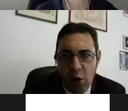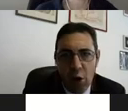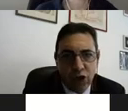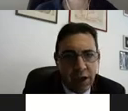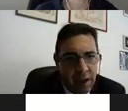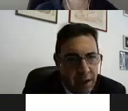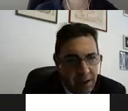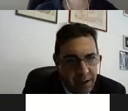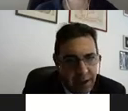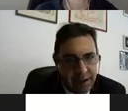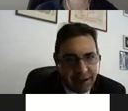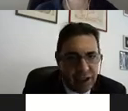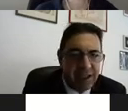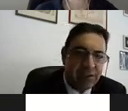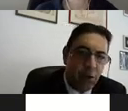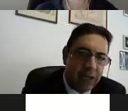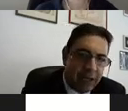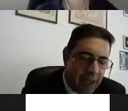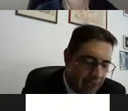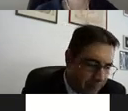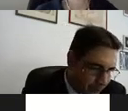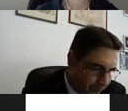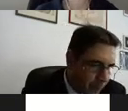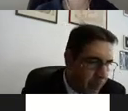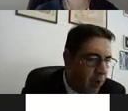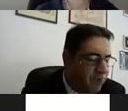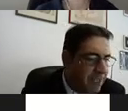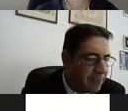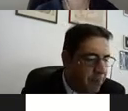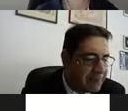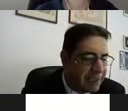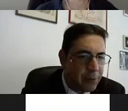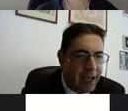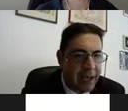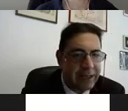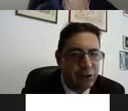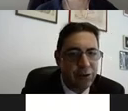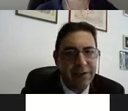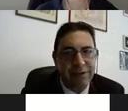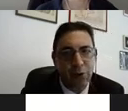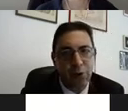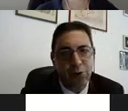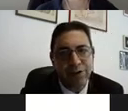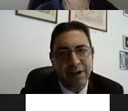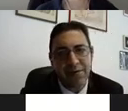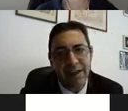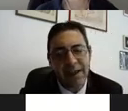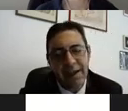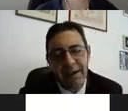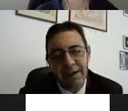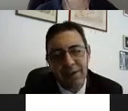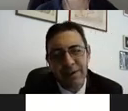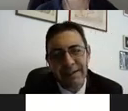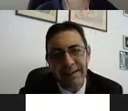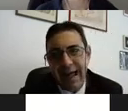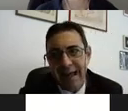teorici. Eh la citazione che ovviamente è presa da una canzone di vasco rossi e che vedete